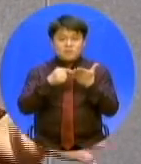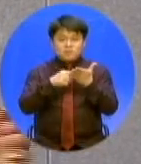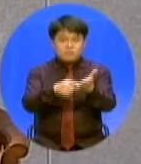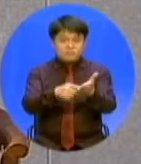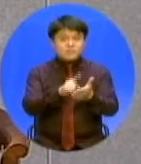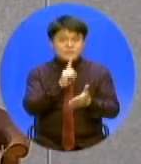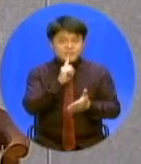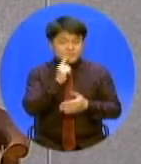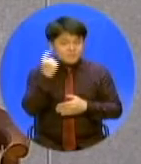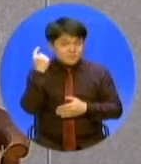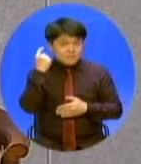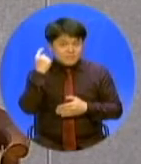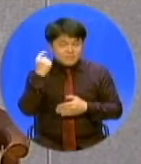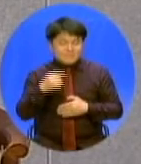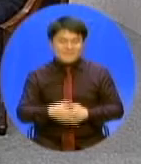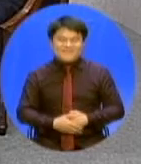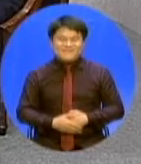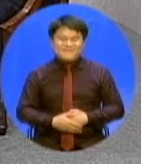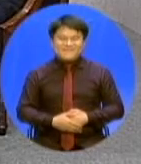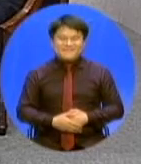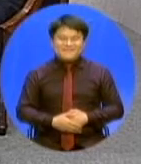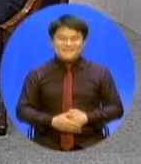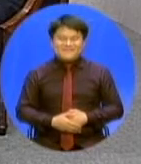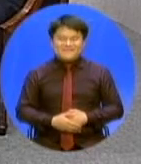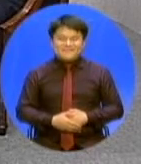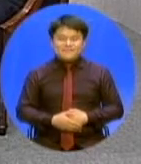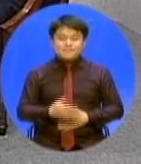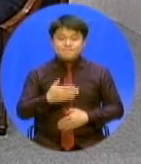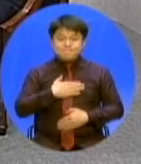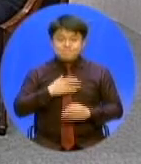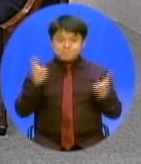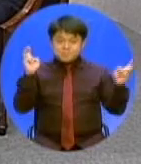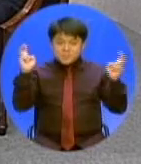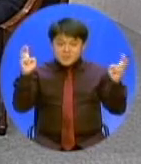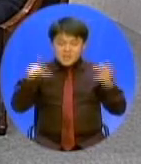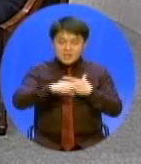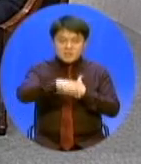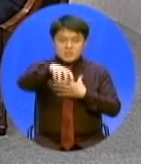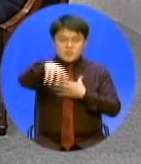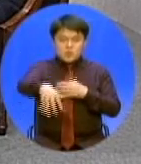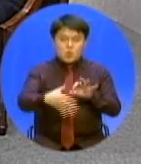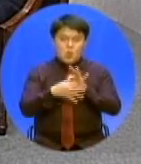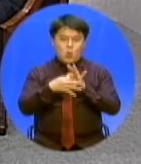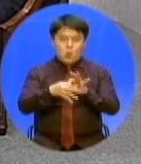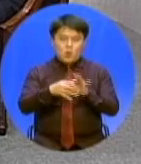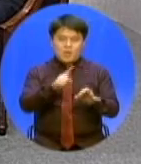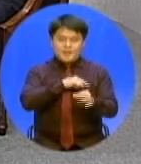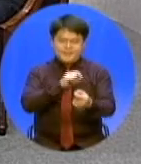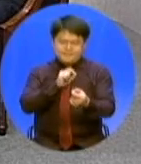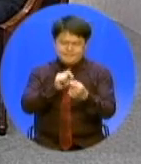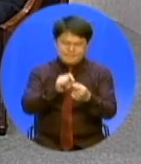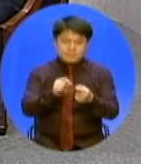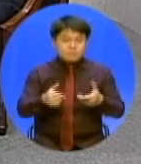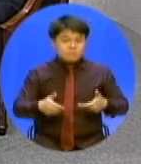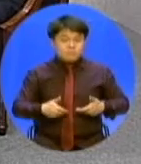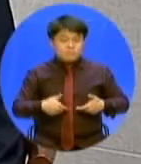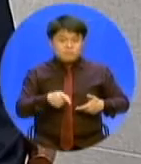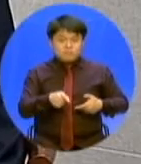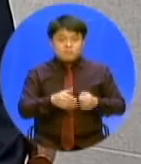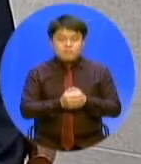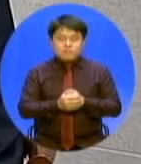이렇게 추구하신다고 들었습니다. 예. 저희 회사가 사실은 지역과의 관계가 가장 밀접합니다.